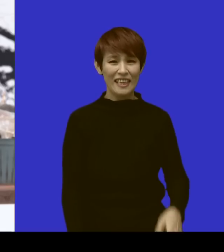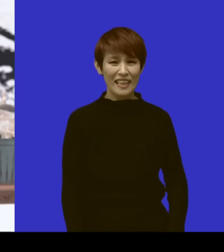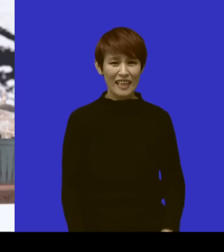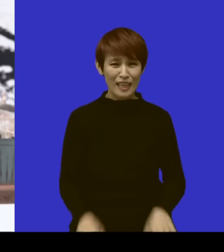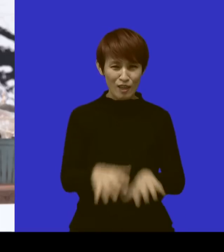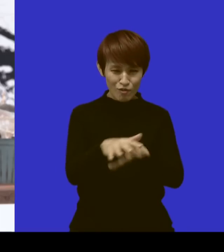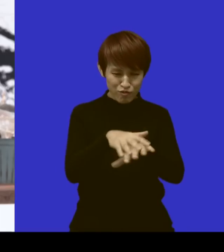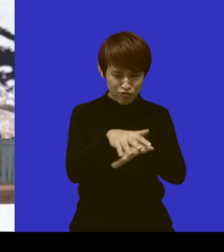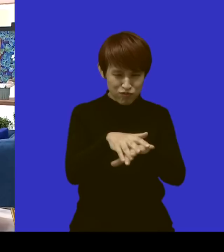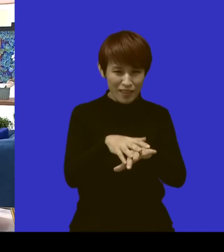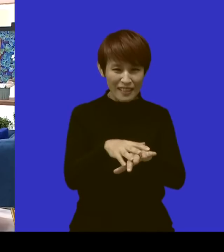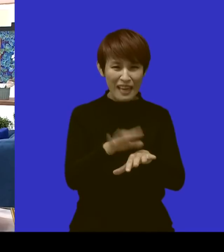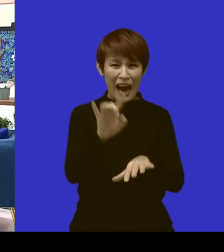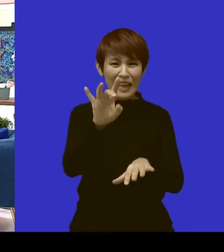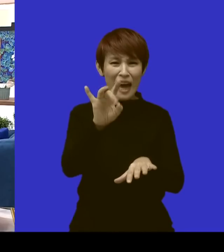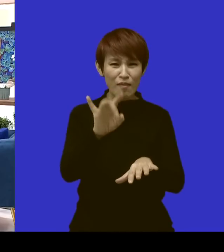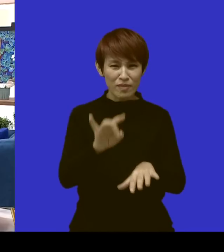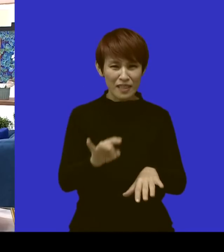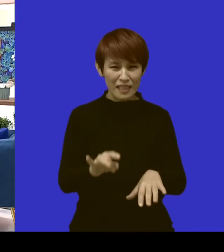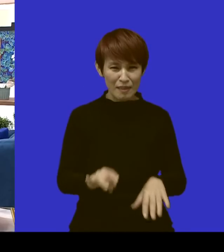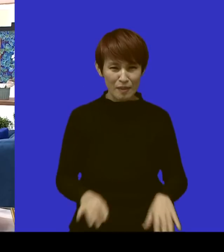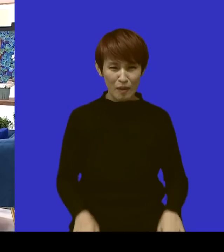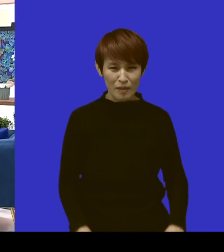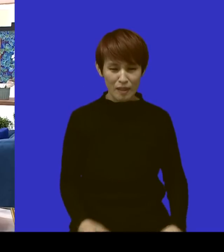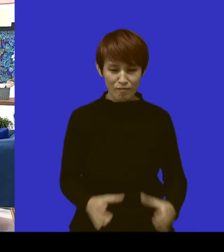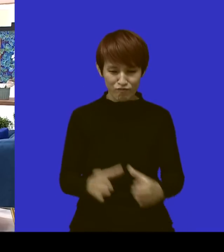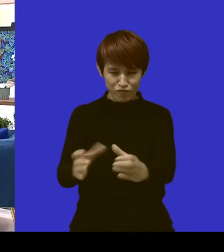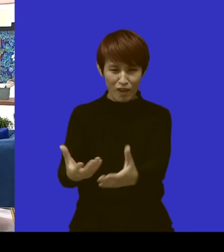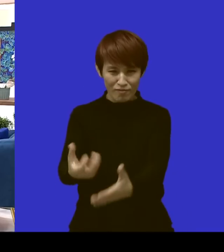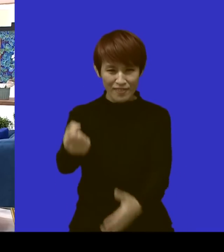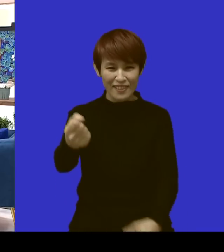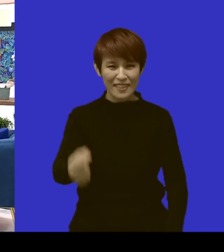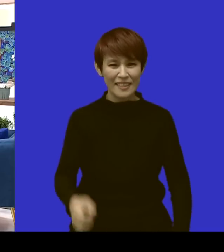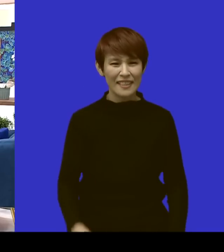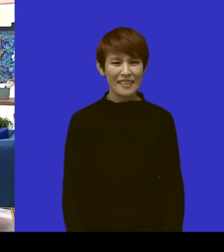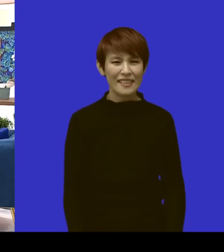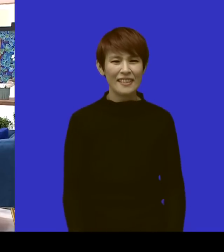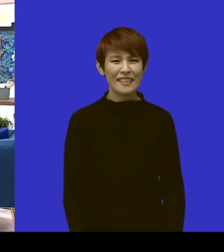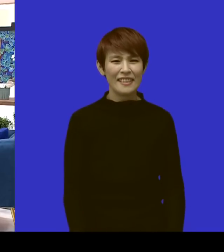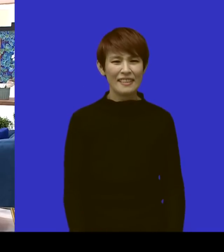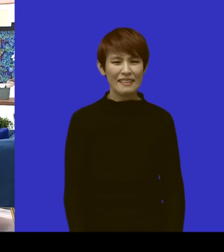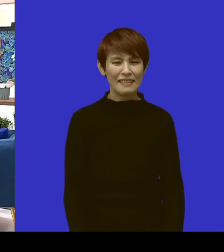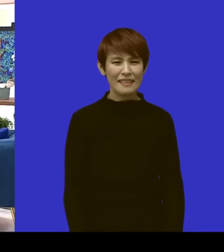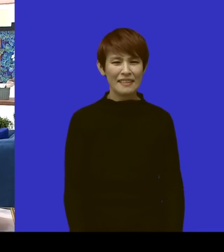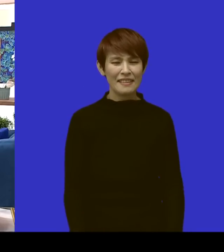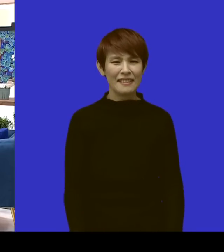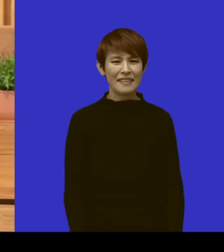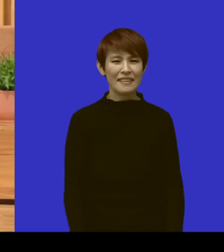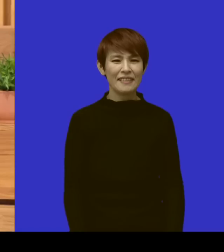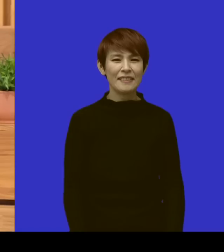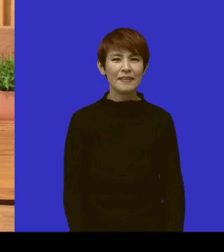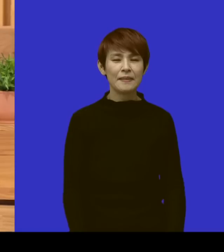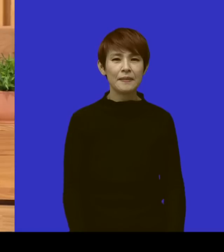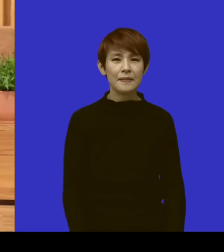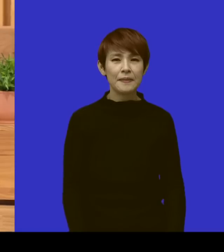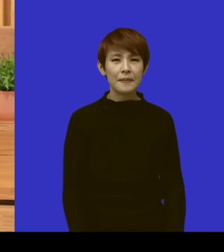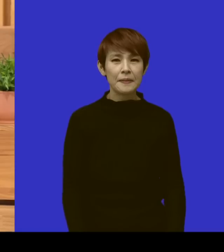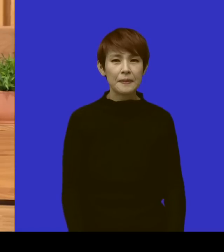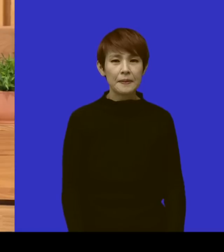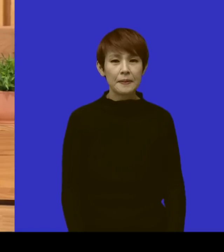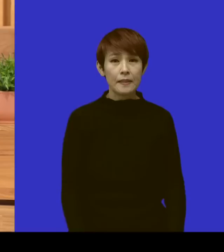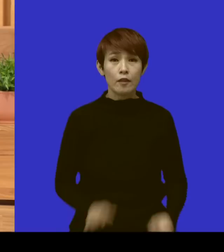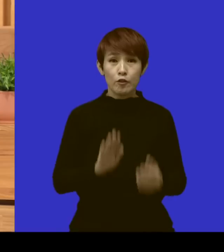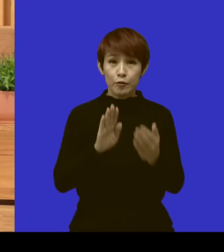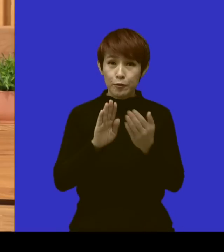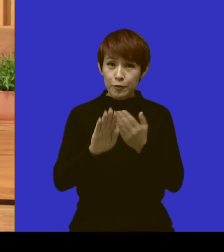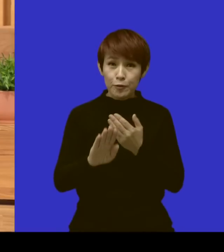수건 하나밖에 없는데 그냥 이거 갖고 계신 메이크업 예쁘게 받으셨는데 눈물이 계속 나서. 근데 어때요? 이제 그